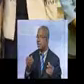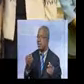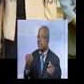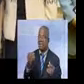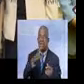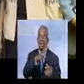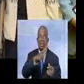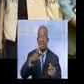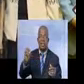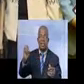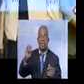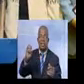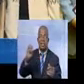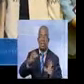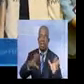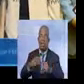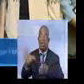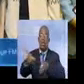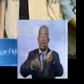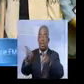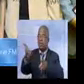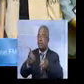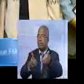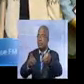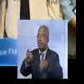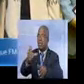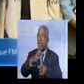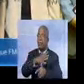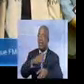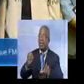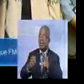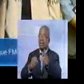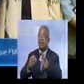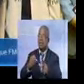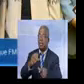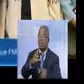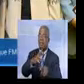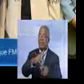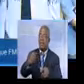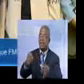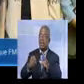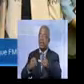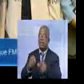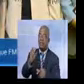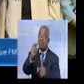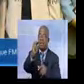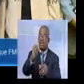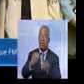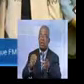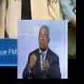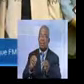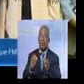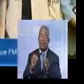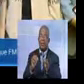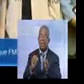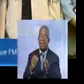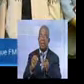Monsieur Selassie, qui est le directeur adjoint du département Afrique du FMI, est venu ce soir rendre visite à Monsieur le